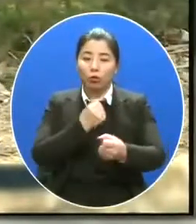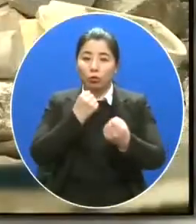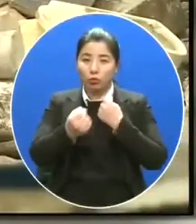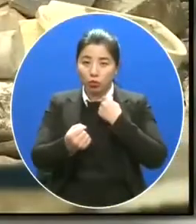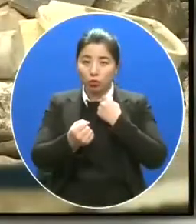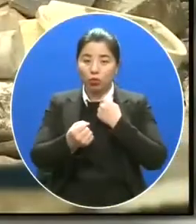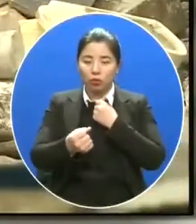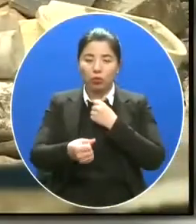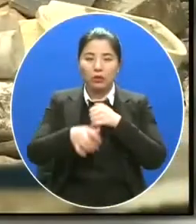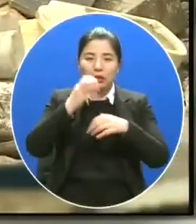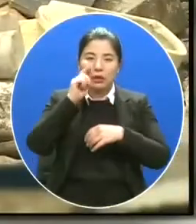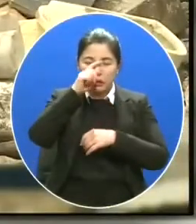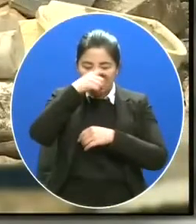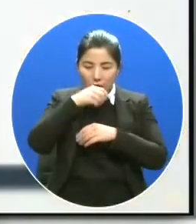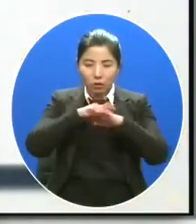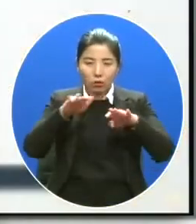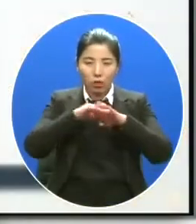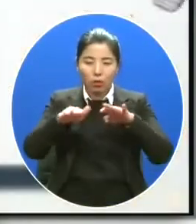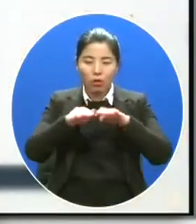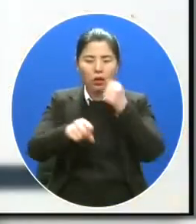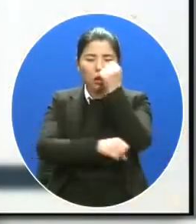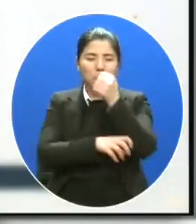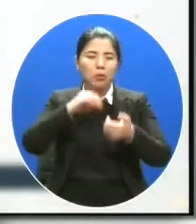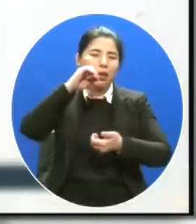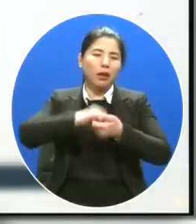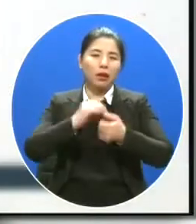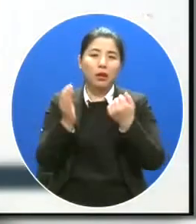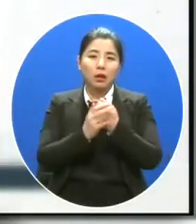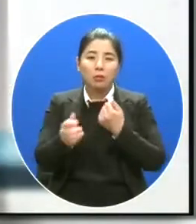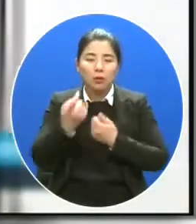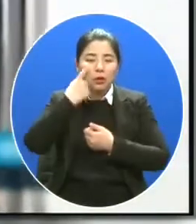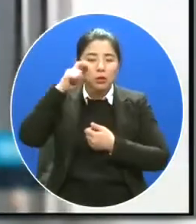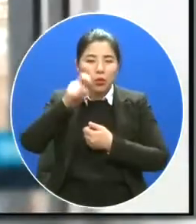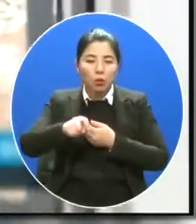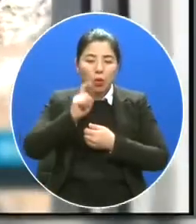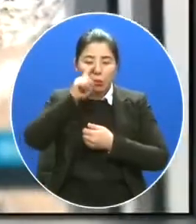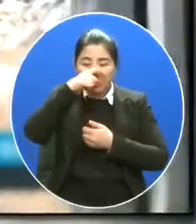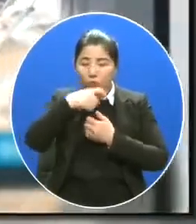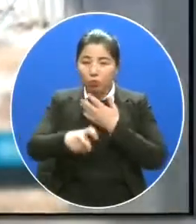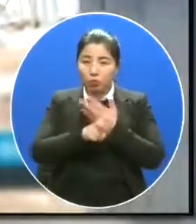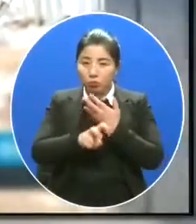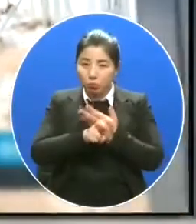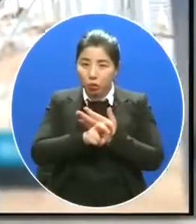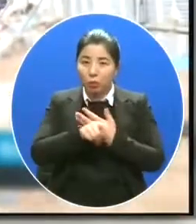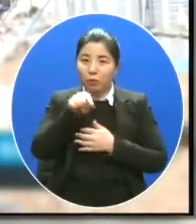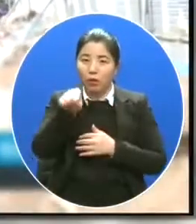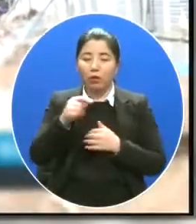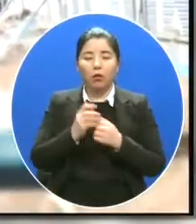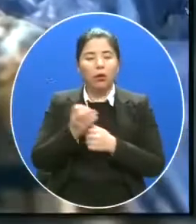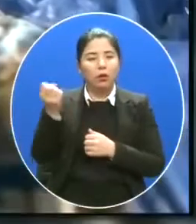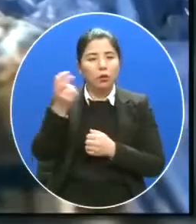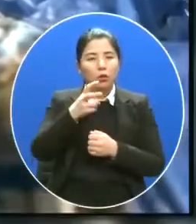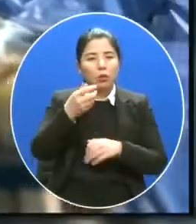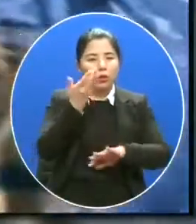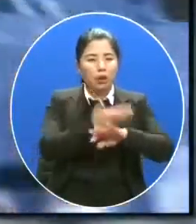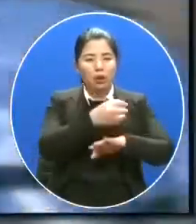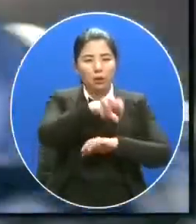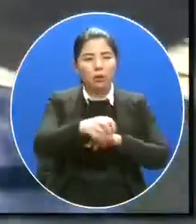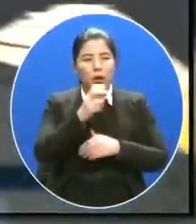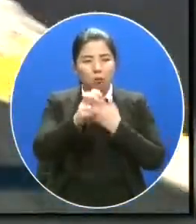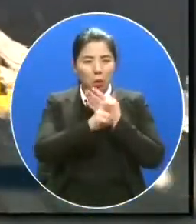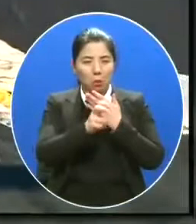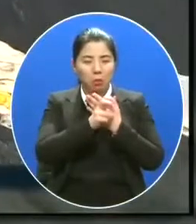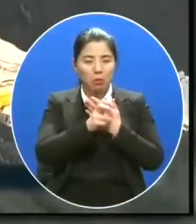성과에도 불구하고 쓰레기 처리 정책의 근본적인 한계로 인해 적발된 불법 쓰레기의 상당량이 또다시